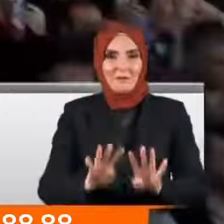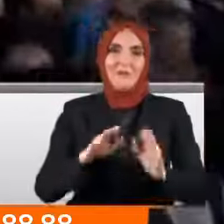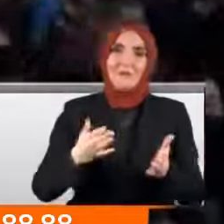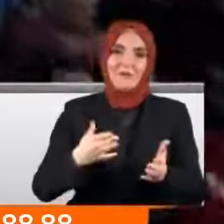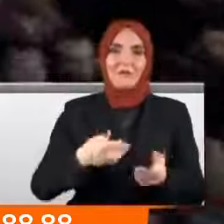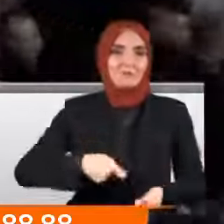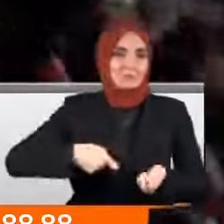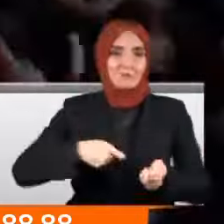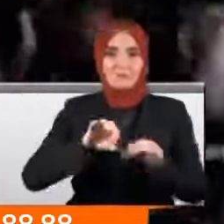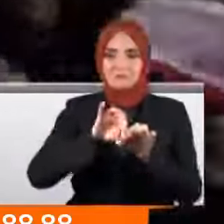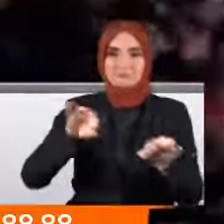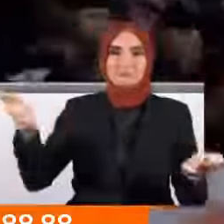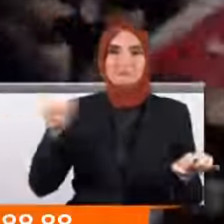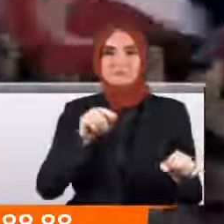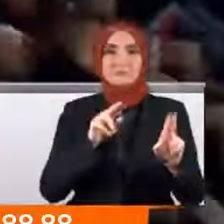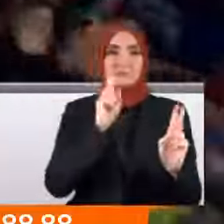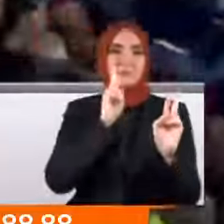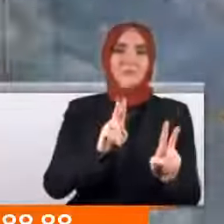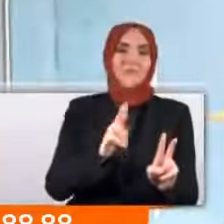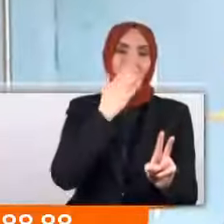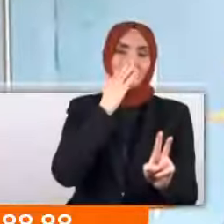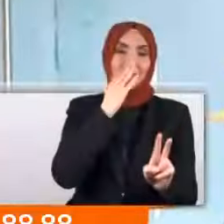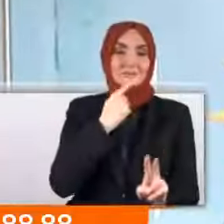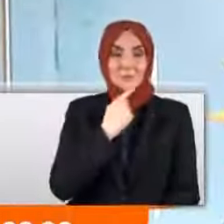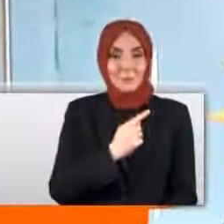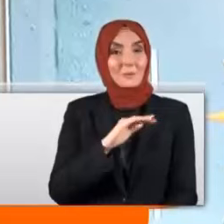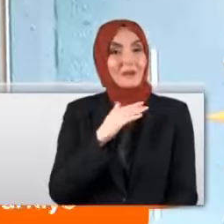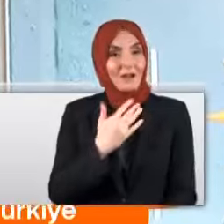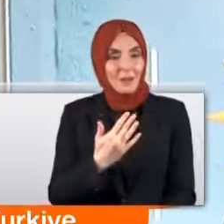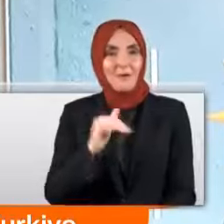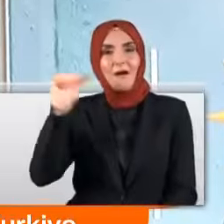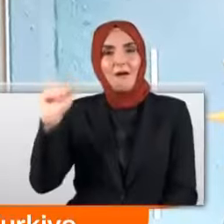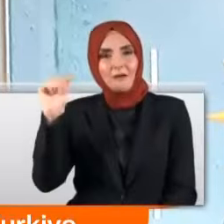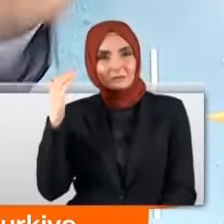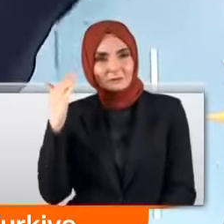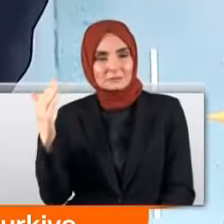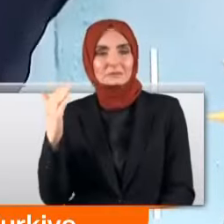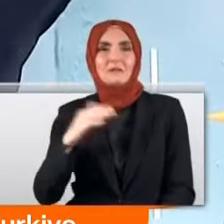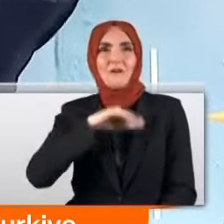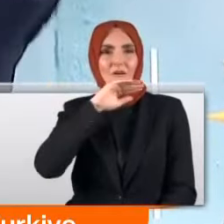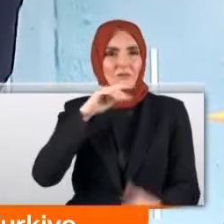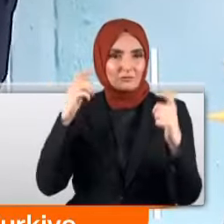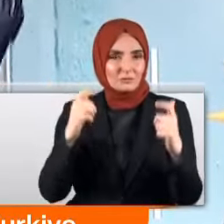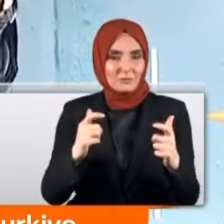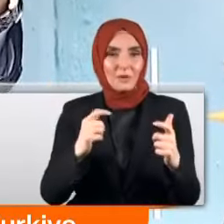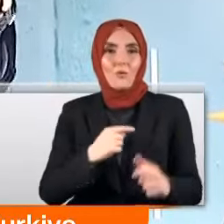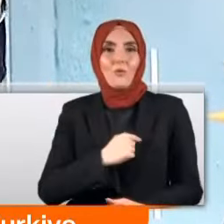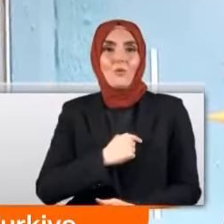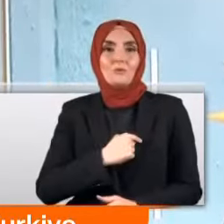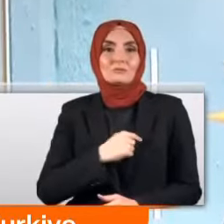Ama Asya'dan Afrika'ya kadar gönül coğrafyamızdaki yüz milyonlar ise büyüyen,